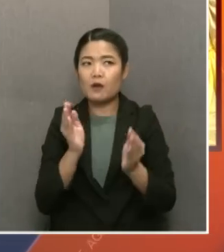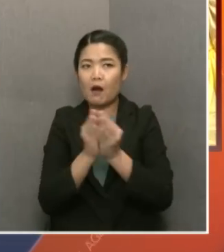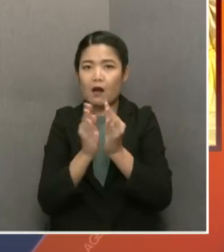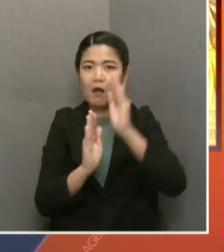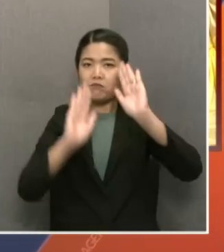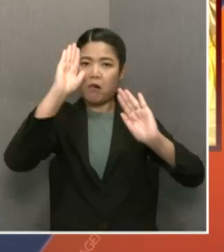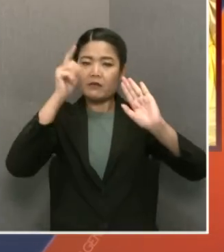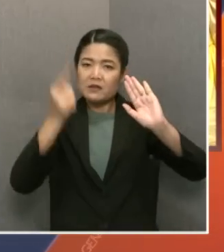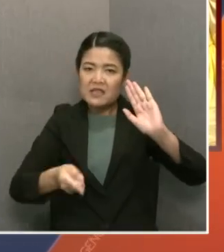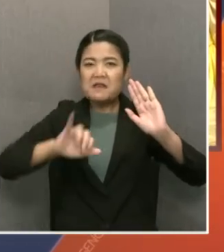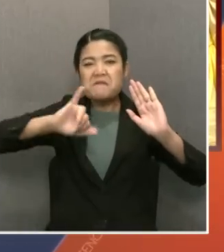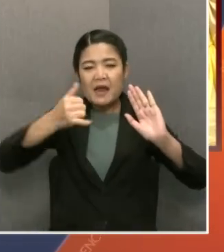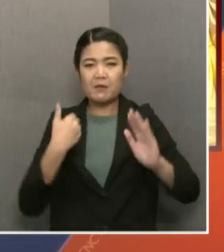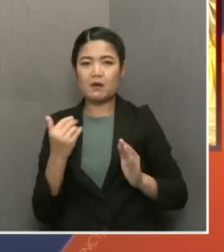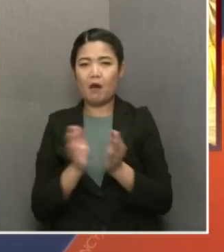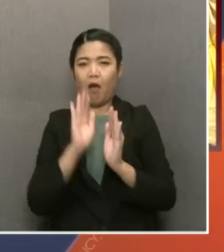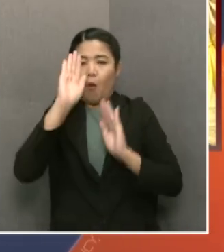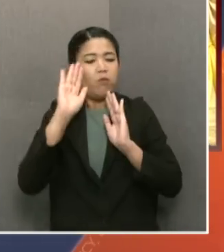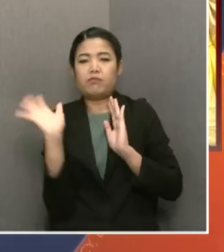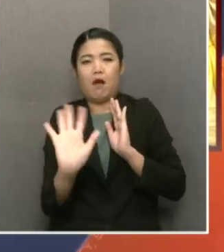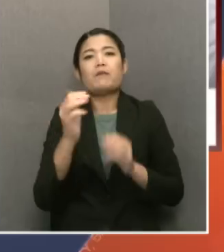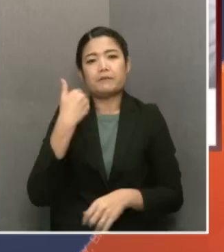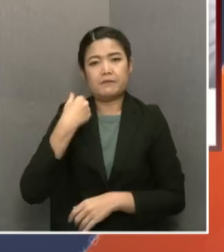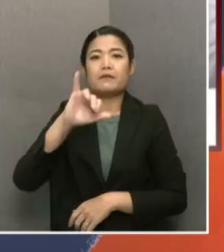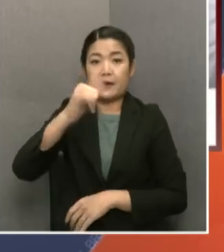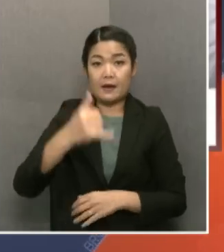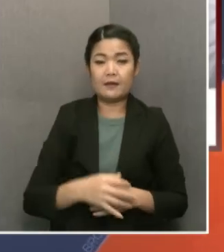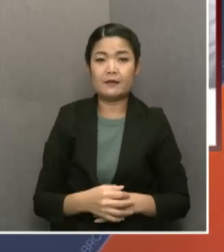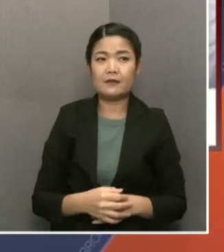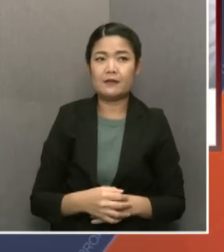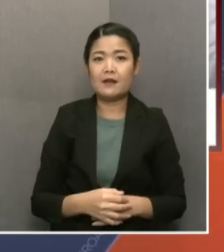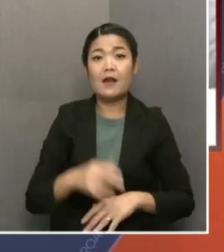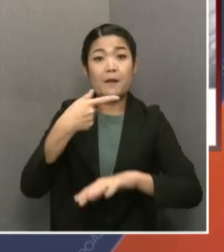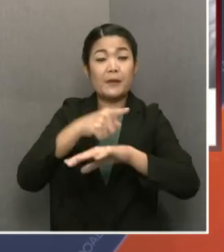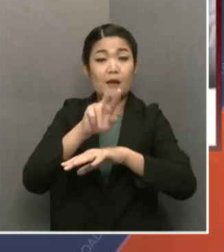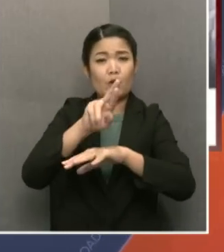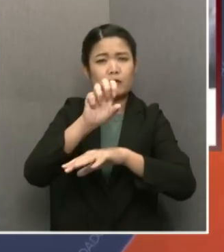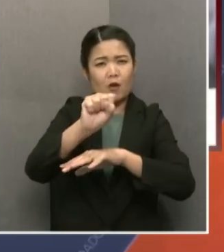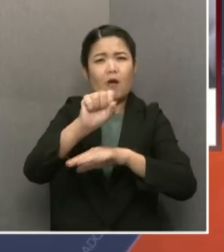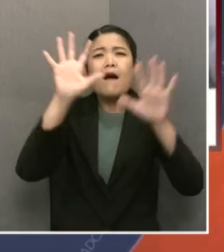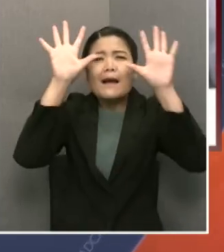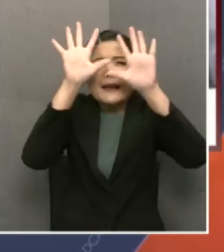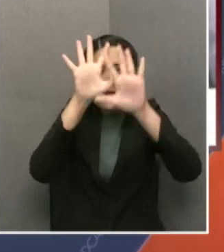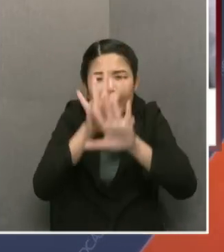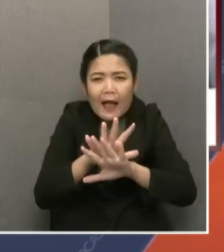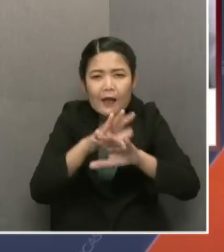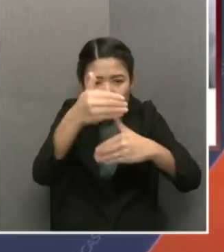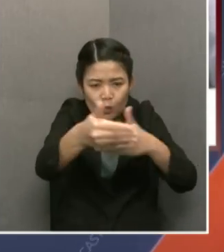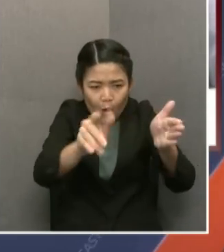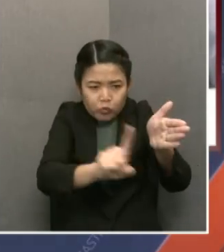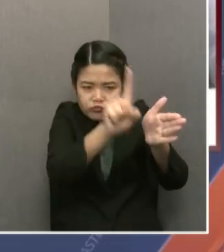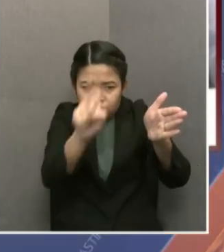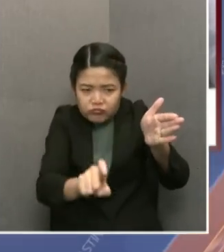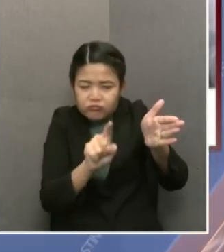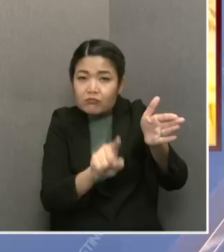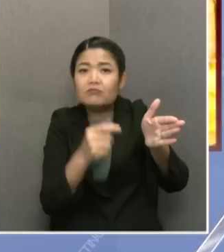เนี่ยมันอาจจะมีการฟรีโหวตเกิดขึ้นก็ได้นะซึ่งในการโหวตประธานสภาเนี่ยผมจึงใช้คำว่าเป็นเหมือนกล่องพิศวงศ์นะฮะเพราะว่า